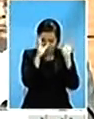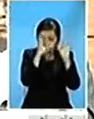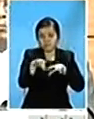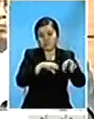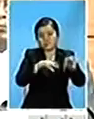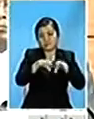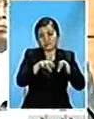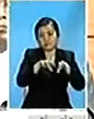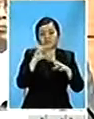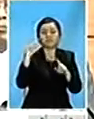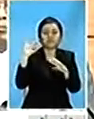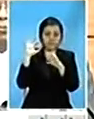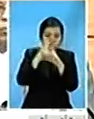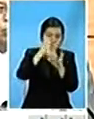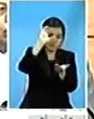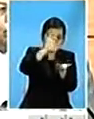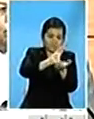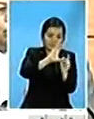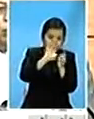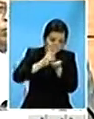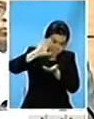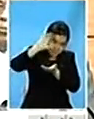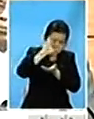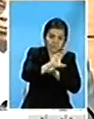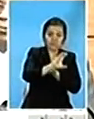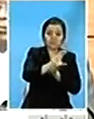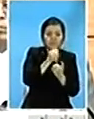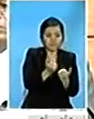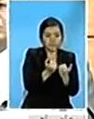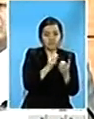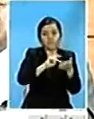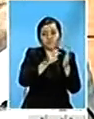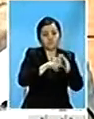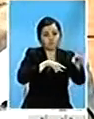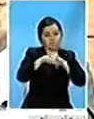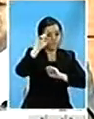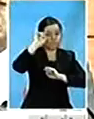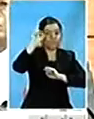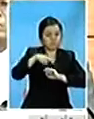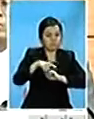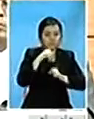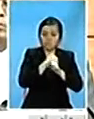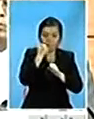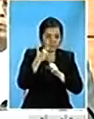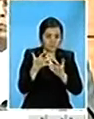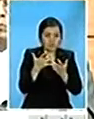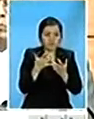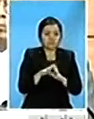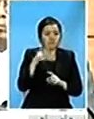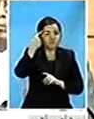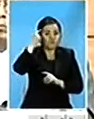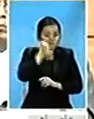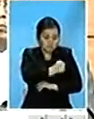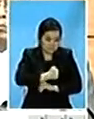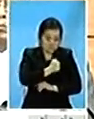ารเม็ดเงินโดยหน่วยงานต่างๆณปัจจุบันนี้ขาดประสิทธิภาพเพียงใดไม่แน่ใจว่าคนไทยจะต้องเสียทั้งใ